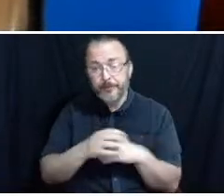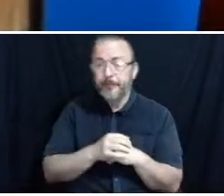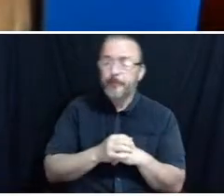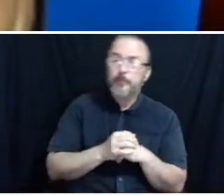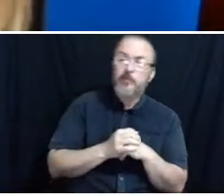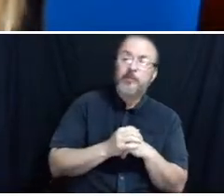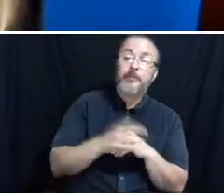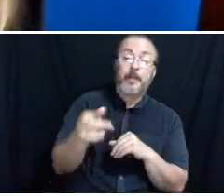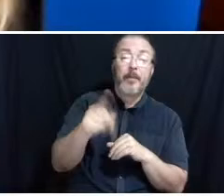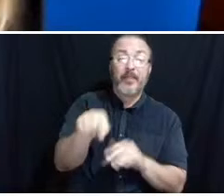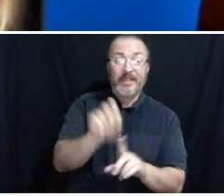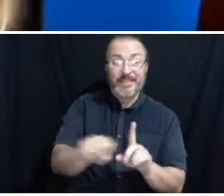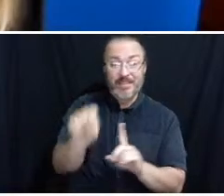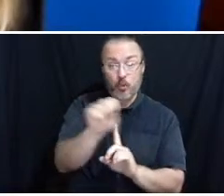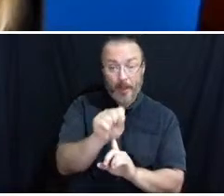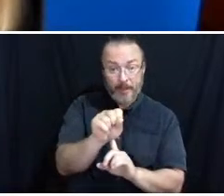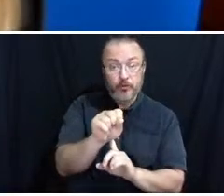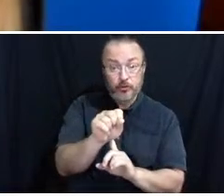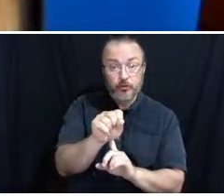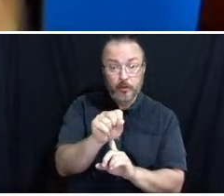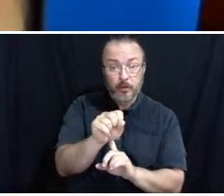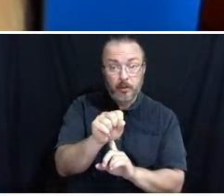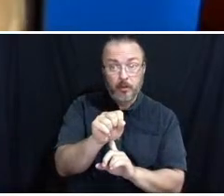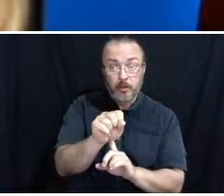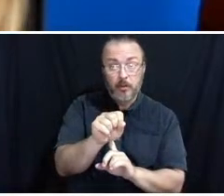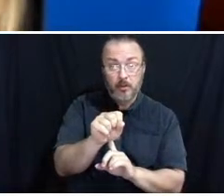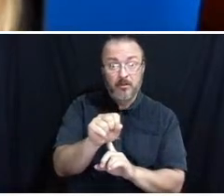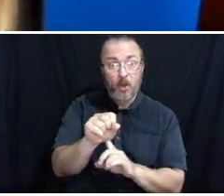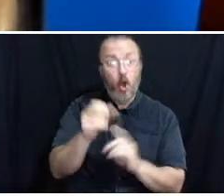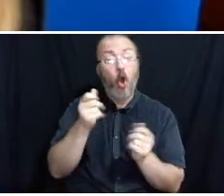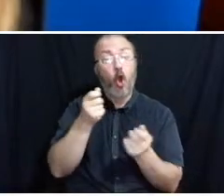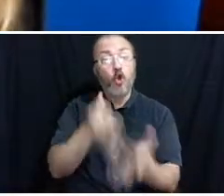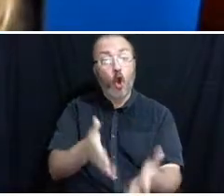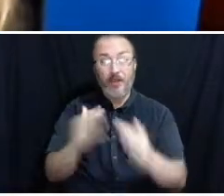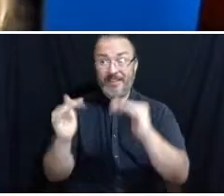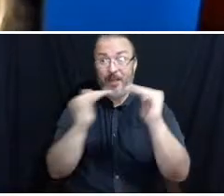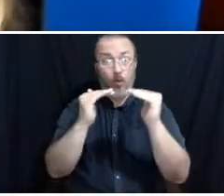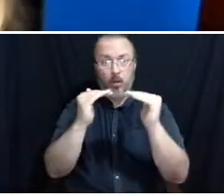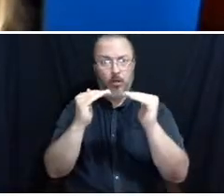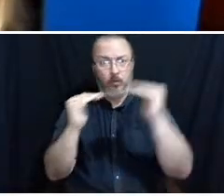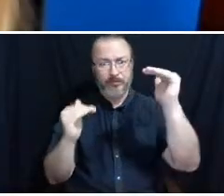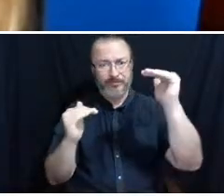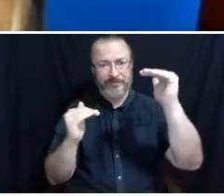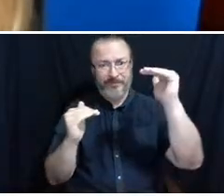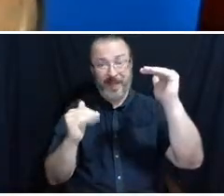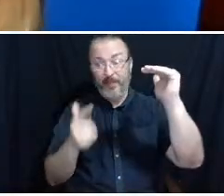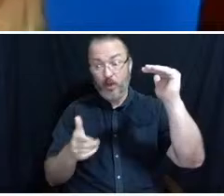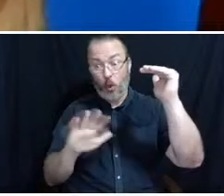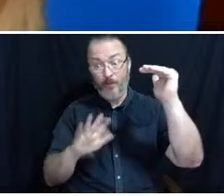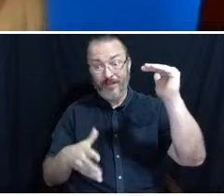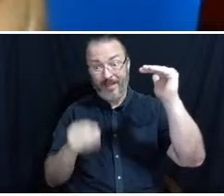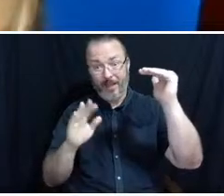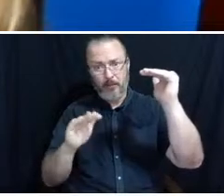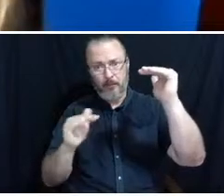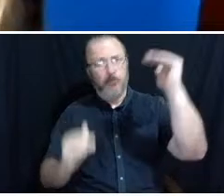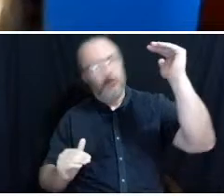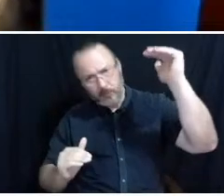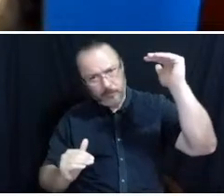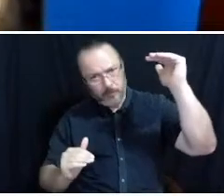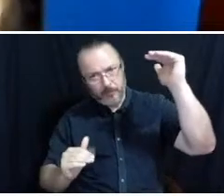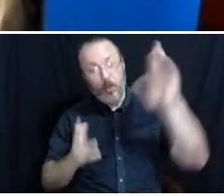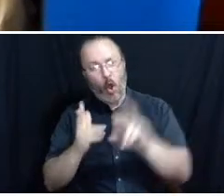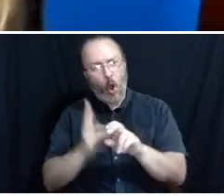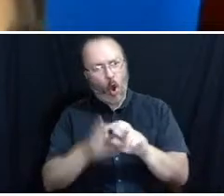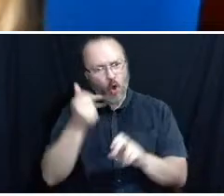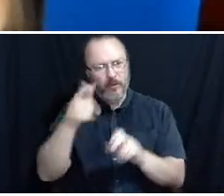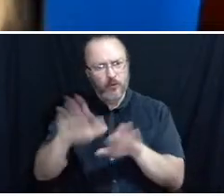cette situation sans précédent, tout cela ne fera que creuser les inégalités. Cela aura des répercussions pendant des décennies à